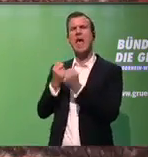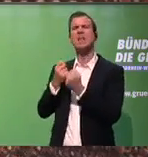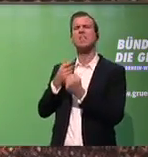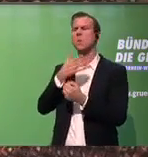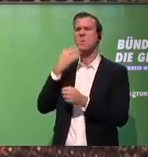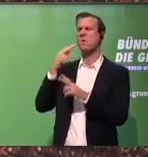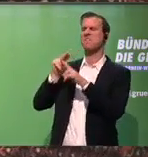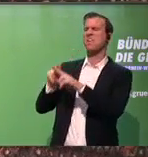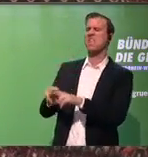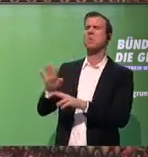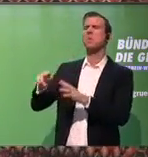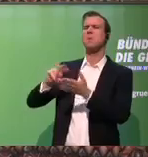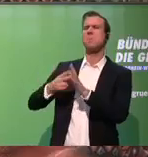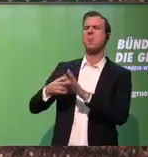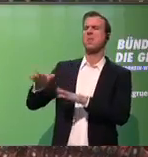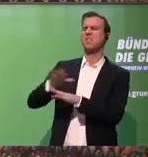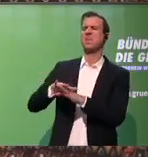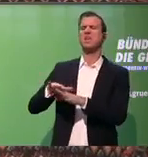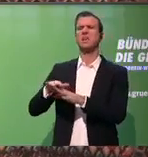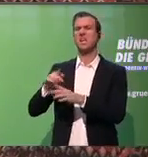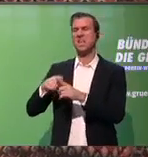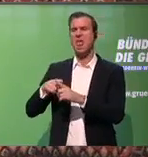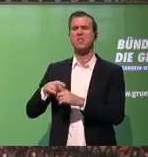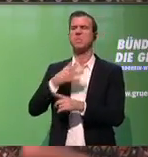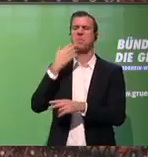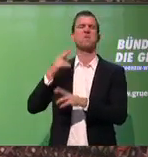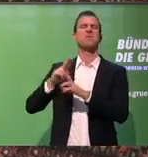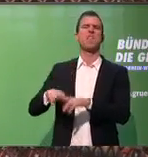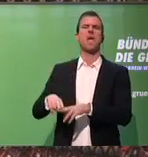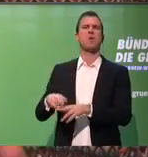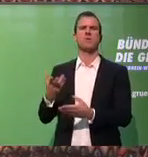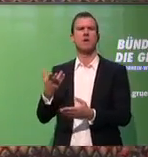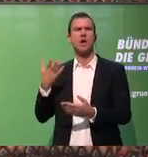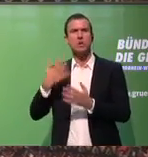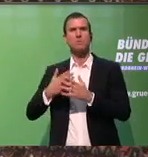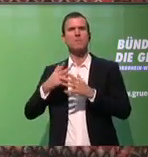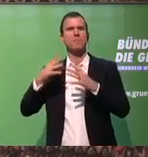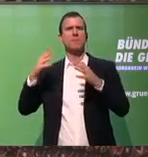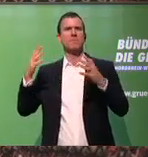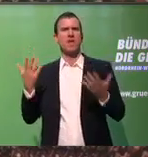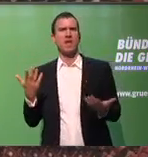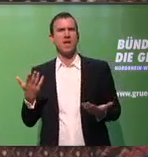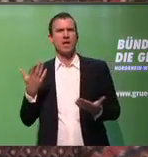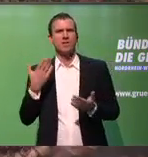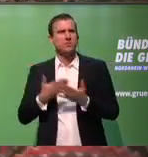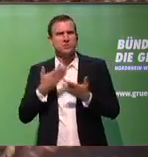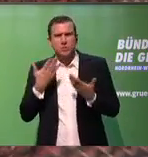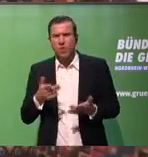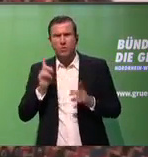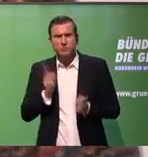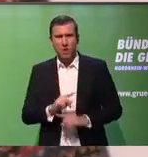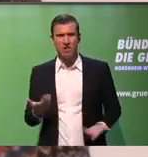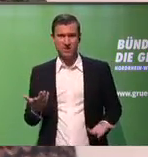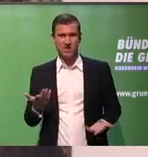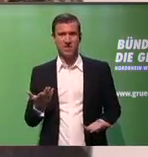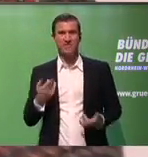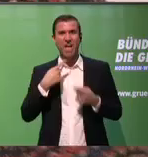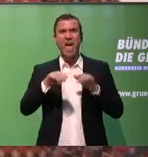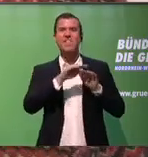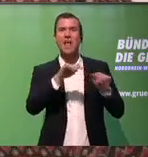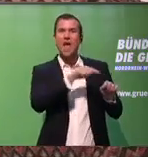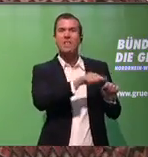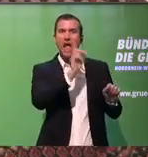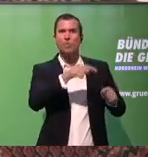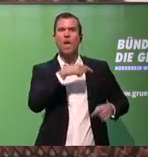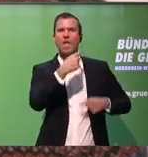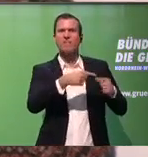das Politische an und für sich und in Europa wächst. Damit das nicht immer weitergeht, weil in anderen Ländern verläuft